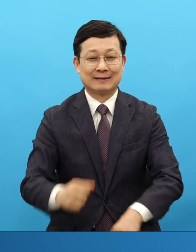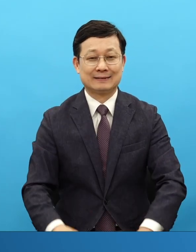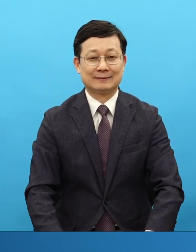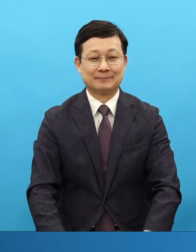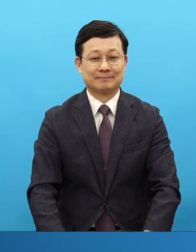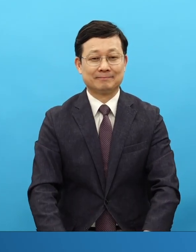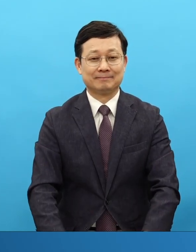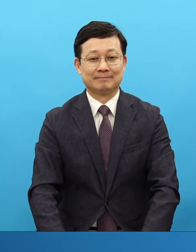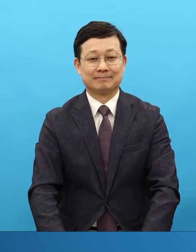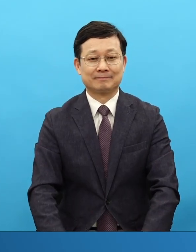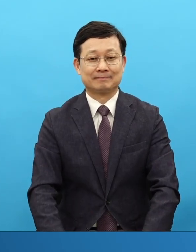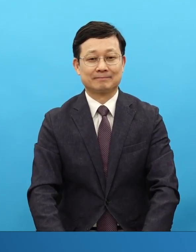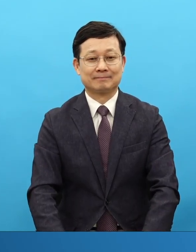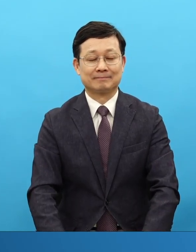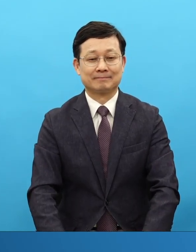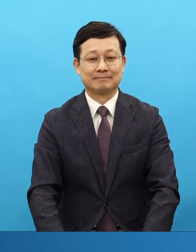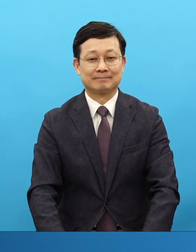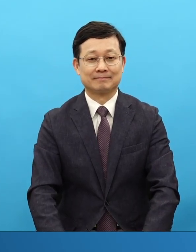하나님이 아브라함에게